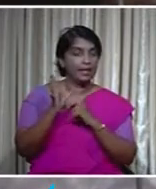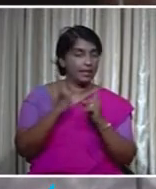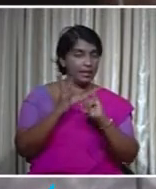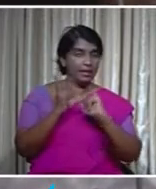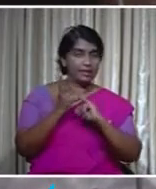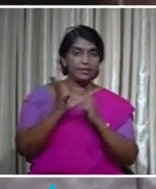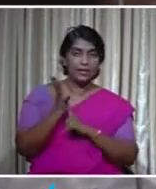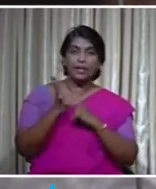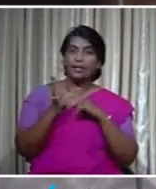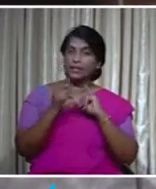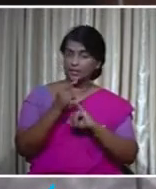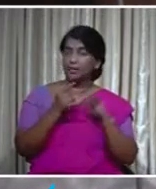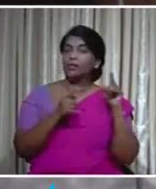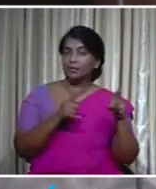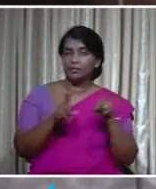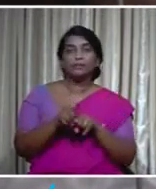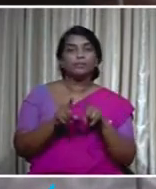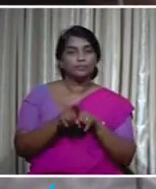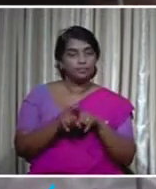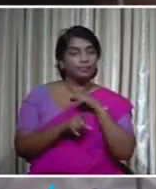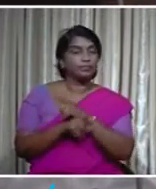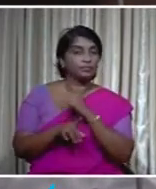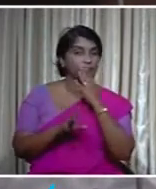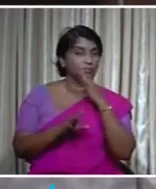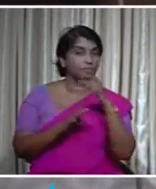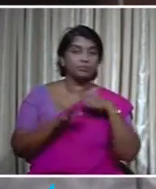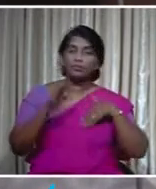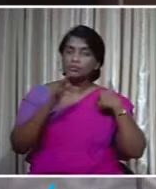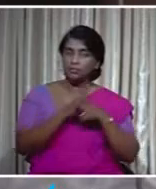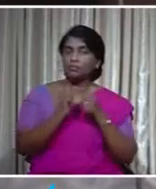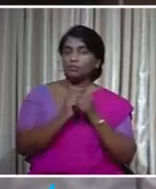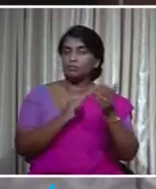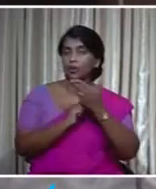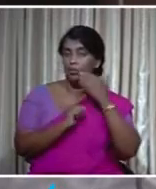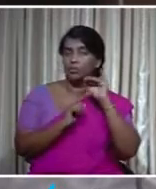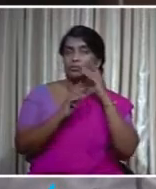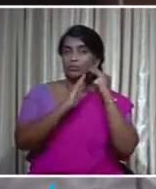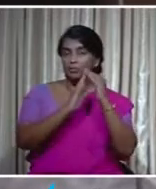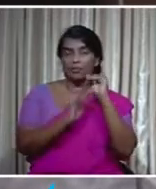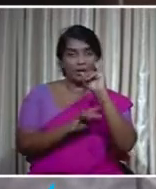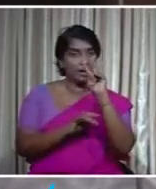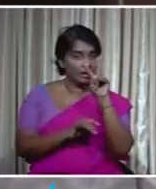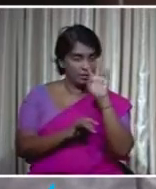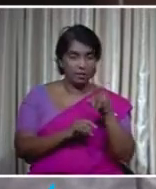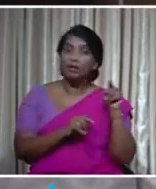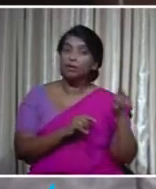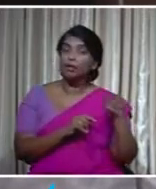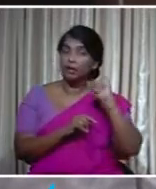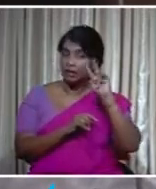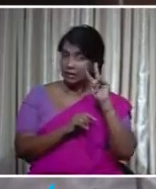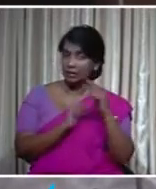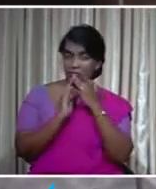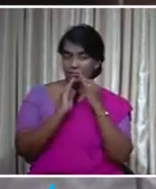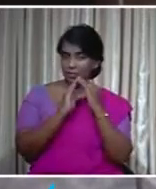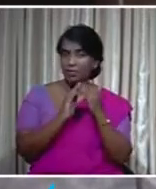2 அல்லது 3 வகுப்பைச் சேர்ந்தவர்கள் அதிபர்களாக கடமையாற்றக்கூடிய பாடசாலை இலங்கையிலே 62 பாடசாலைகள். அதிலே தான் ஆக 9